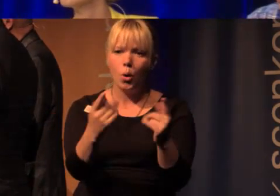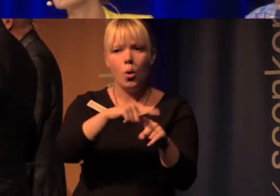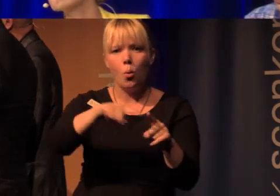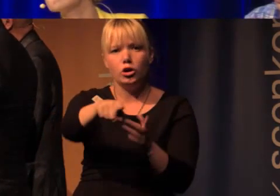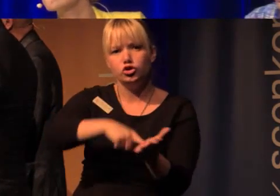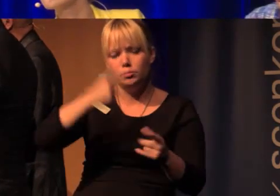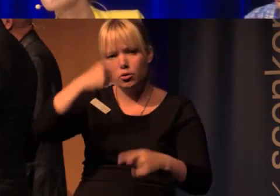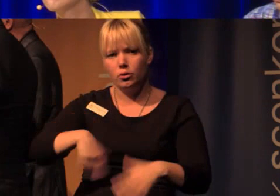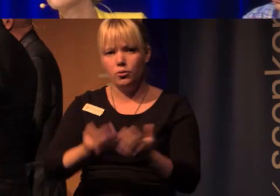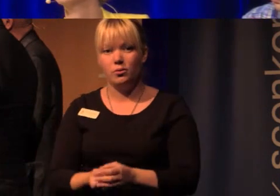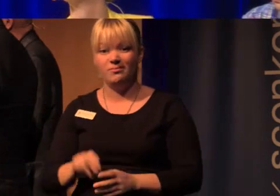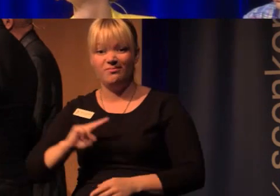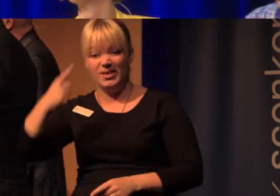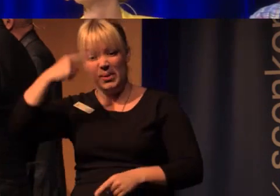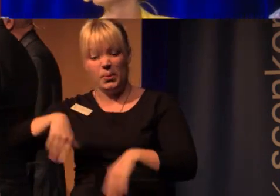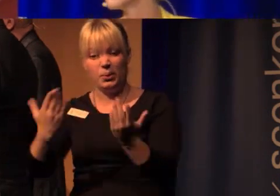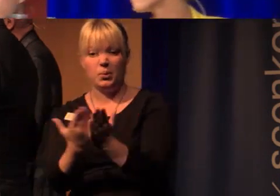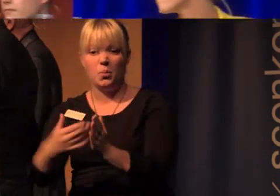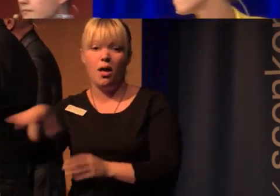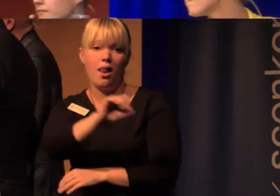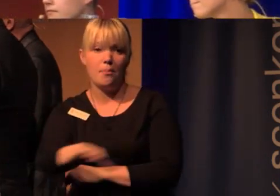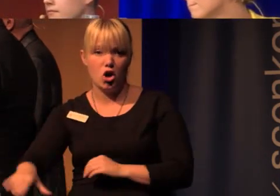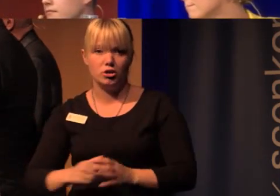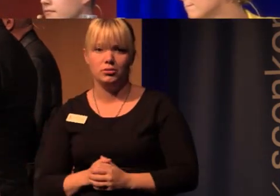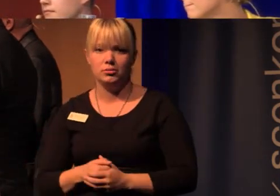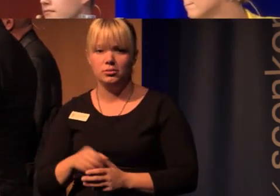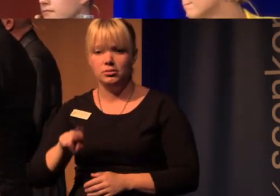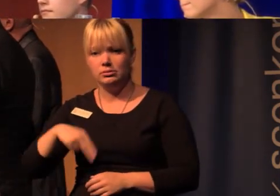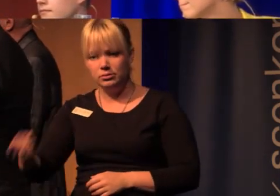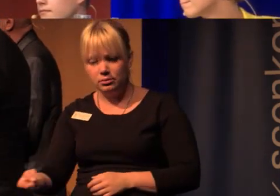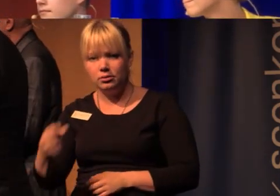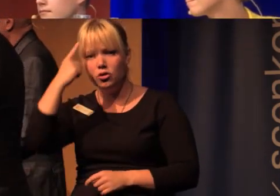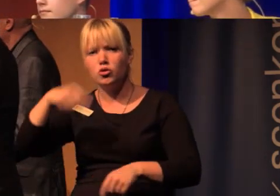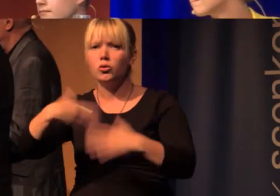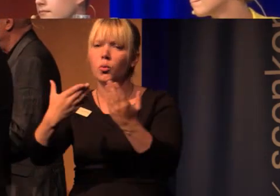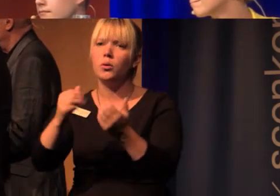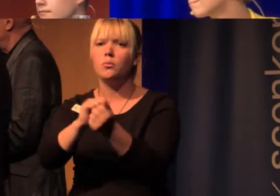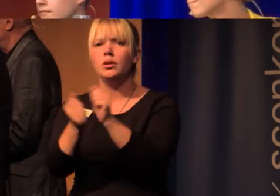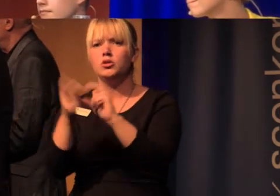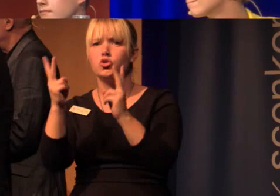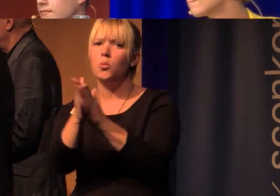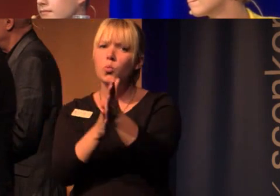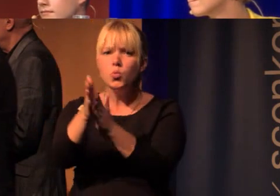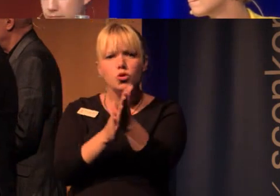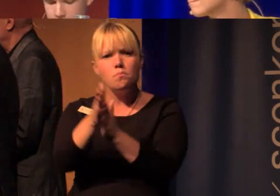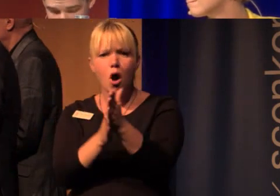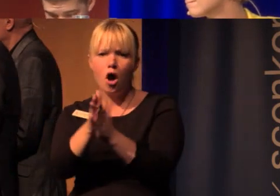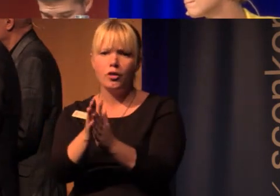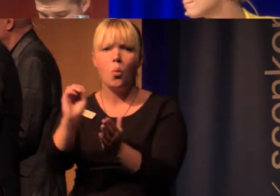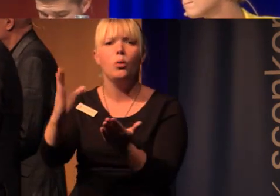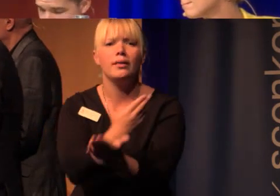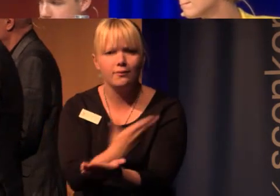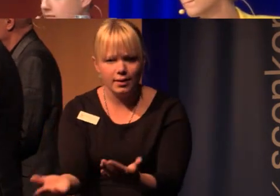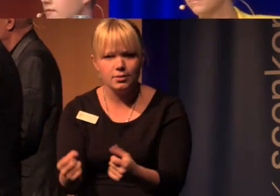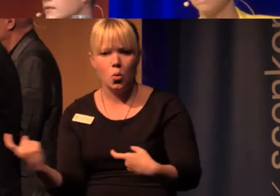Mårten. Avgiftsfri kulturskola för alla barn. Stefan. En kulturpolitik som utmanar orättvisor kopplade till tillgången till